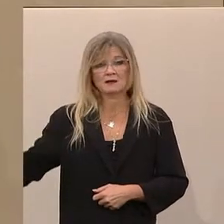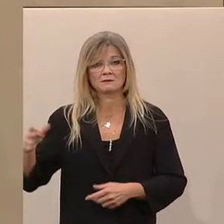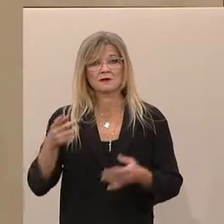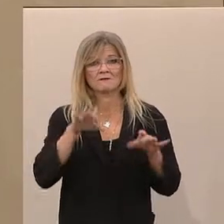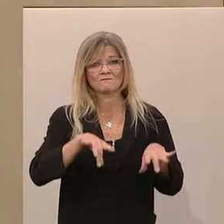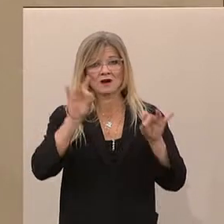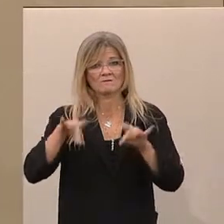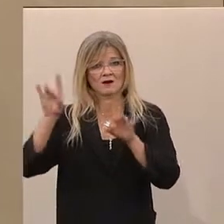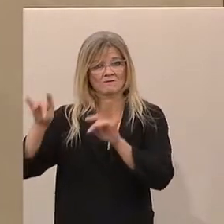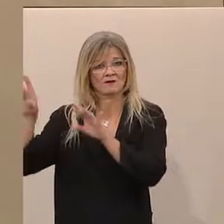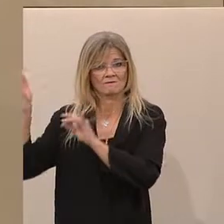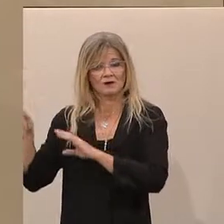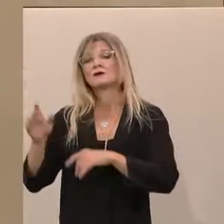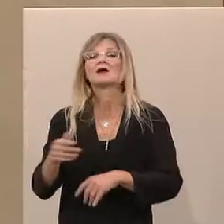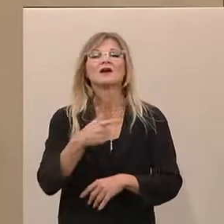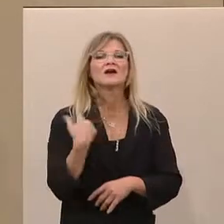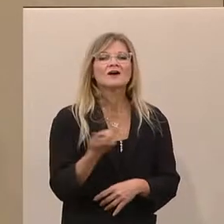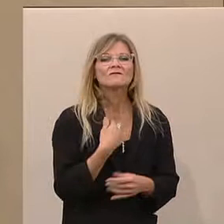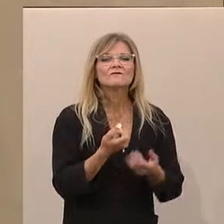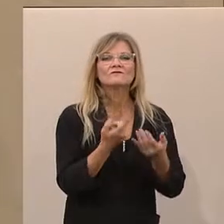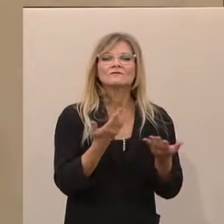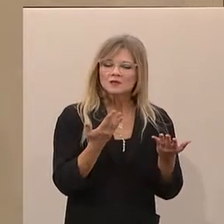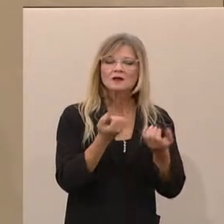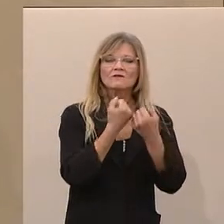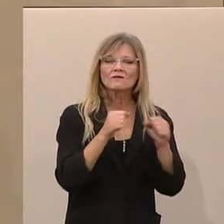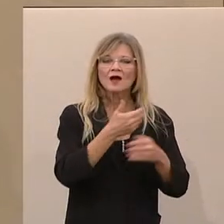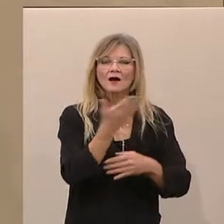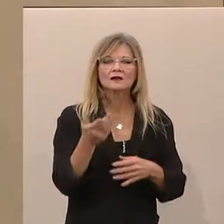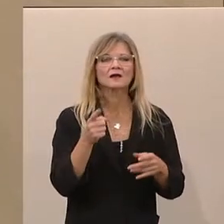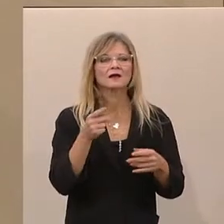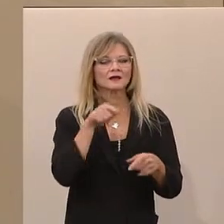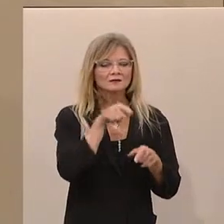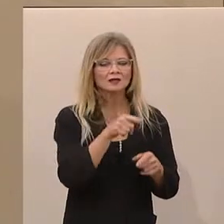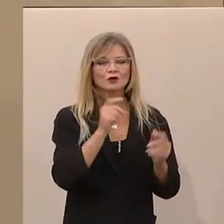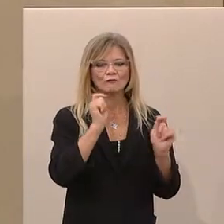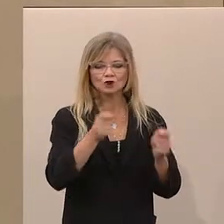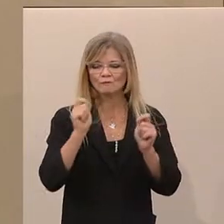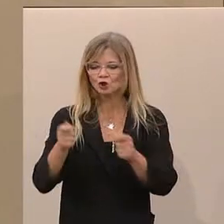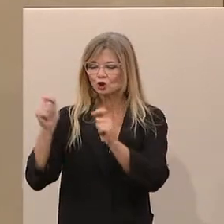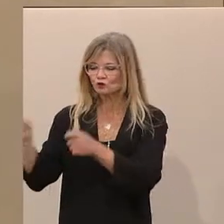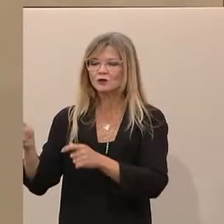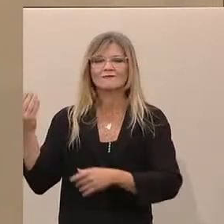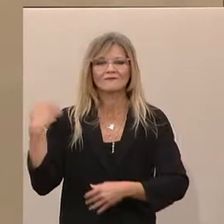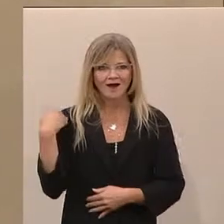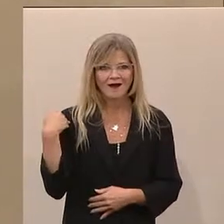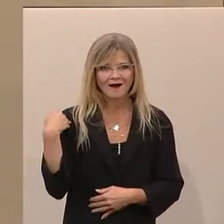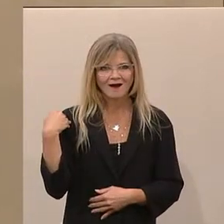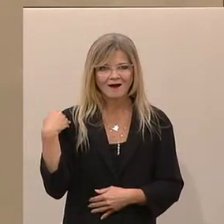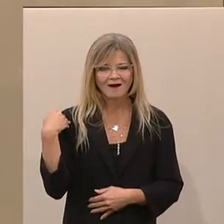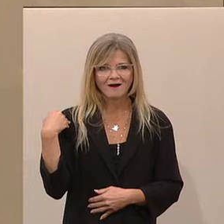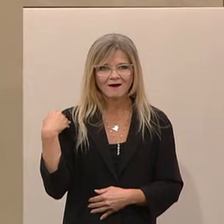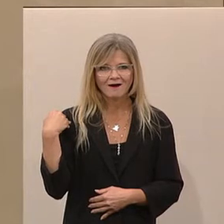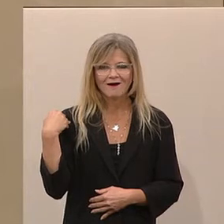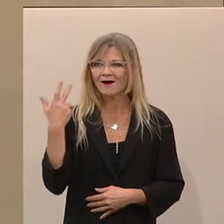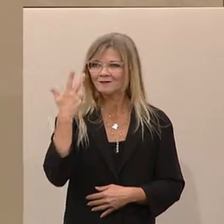und selbstverständlich werden wir Freiheitlichen im Sinne der Usance alle Vorschläge, die gemacht worden sind von den